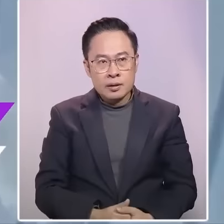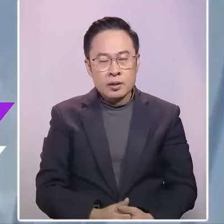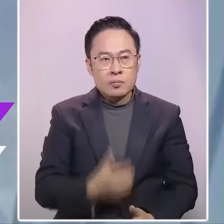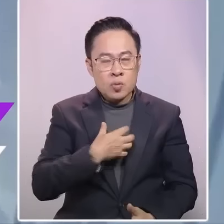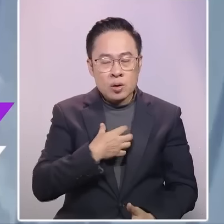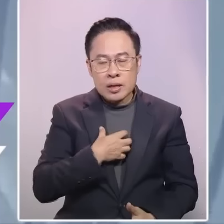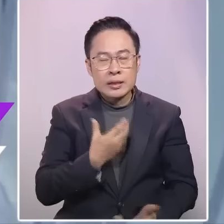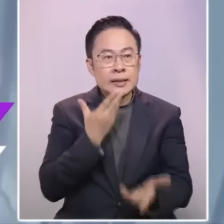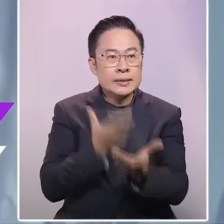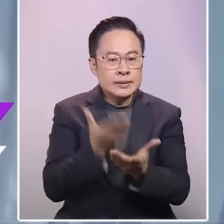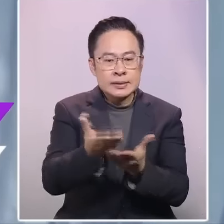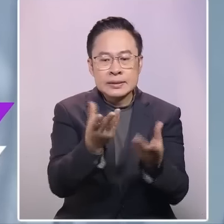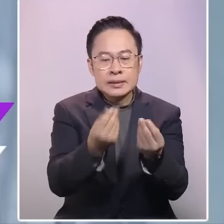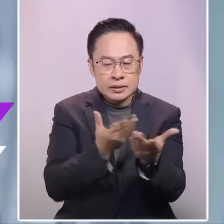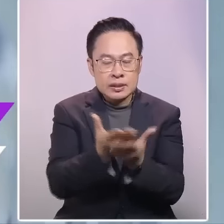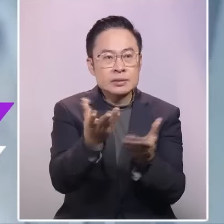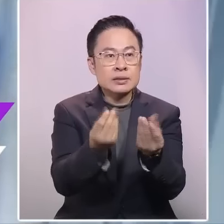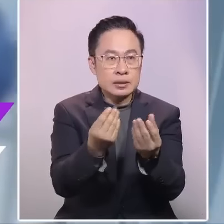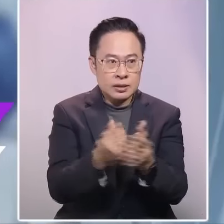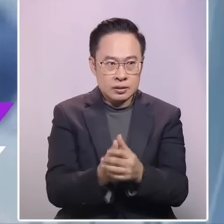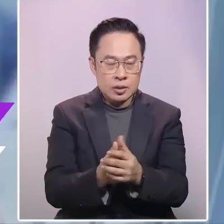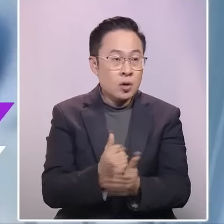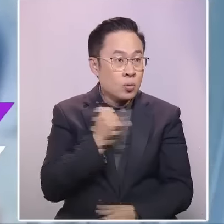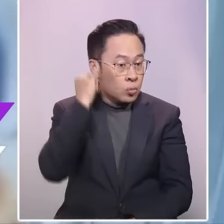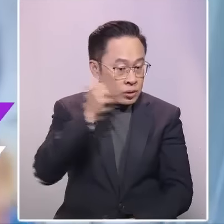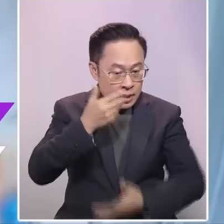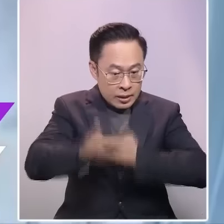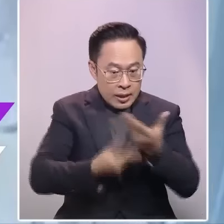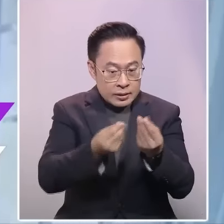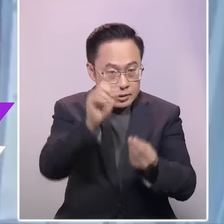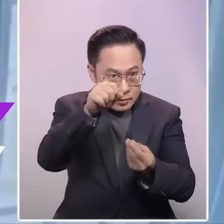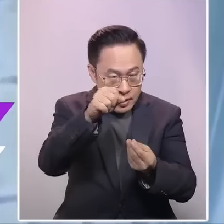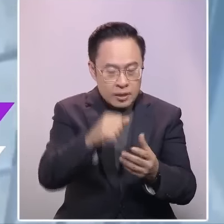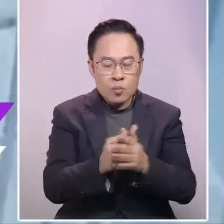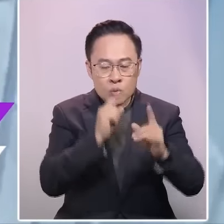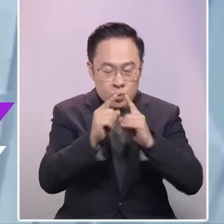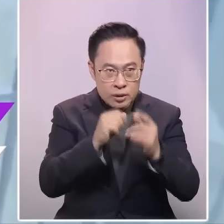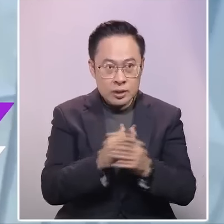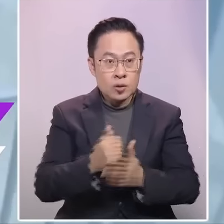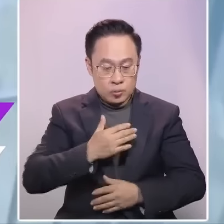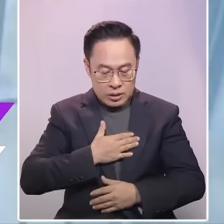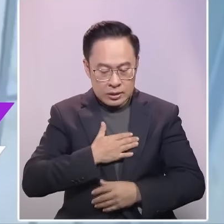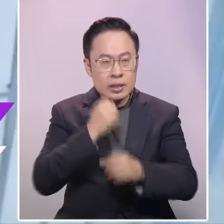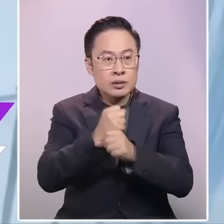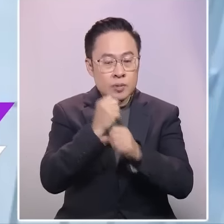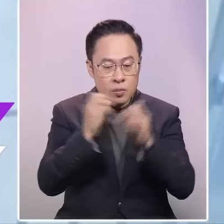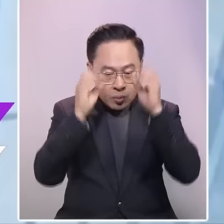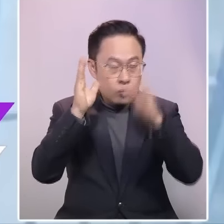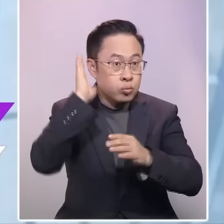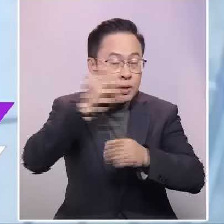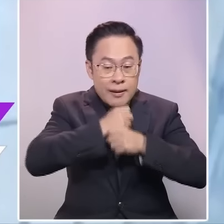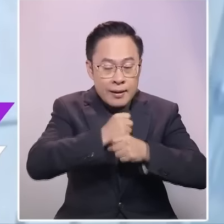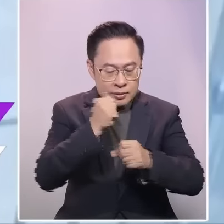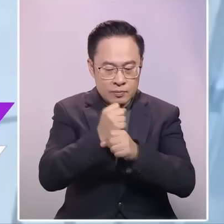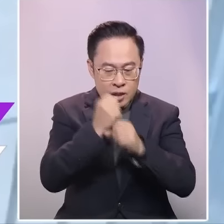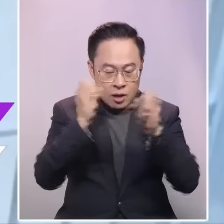อย่าจะมาซื้อที่ดินนะคุณยายมีที่ดินอยู่โดยอ้างว่าตัวของผู้ชายคนเนี้ยเป็นครูเกษียณมีเงินเก็บ